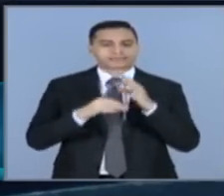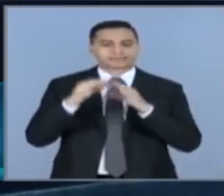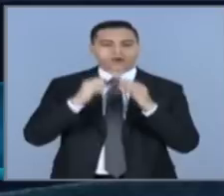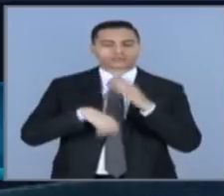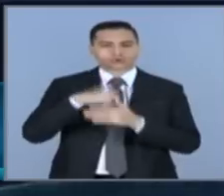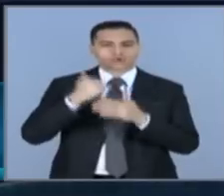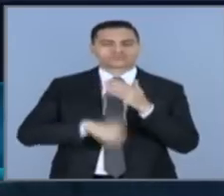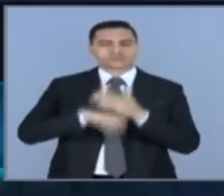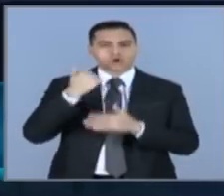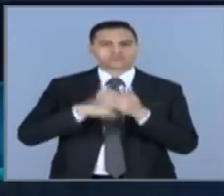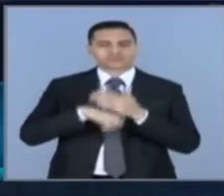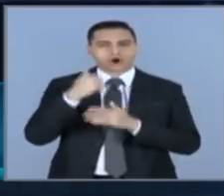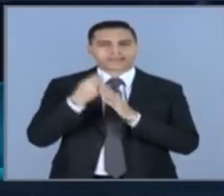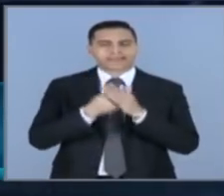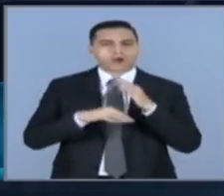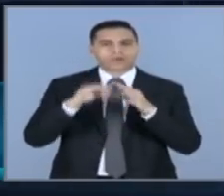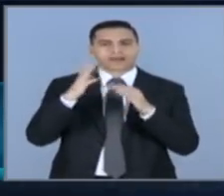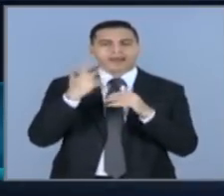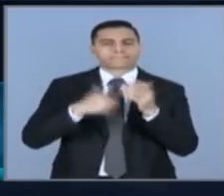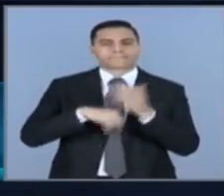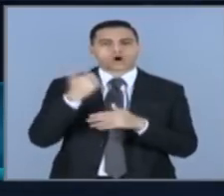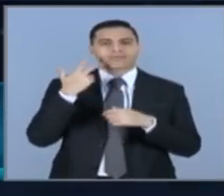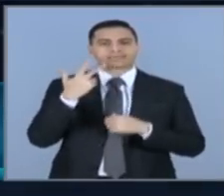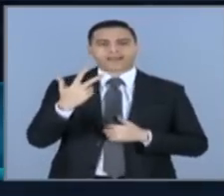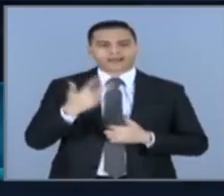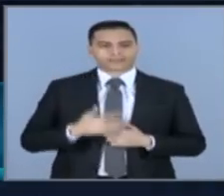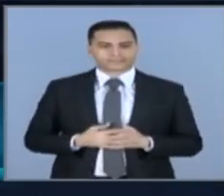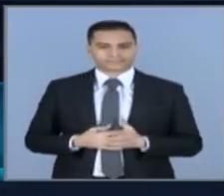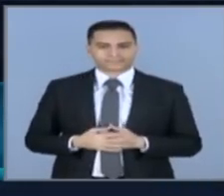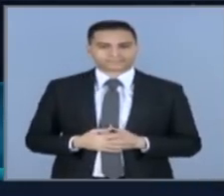كسب الدوري 3 مرات،